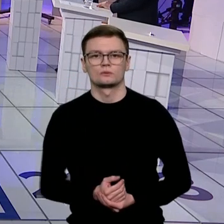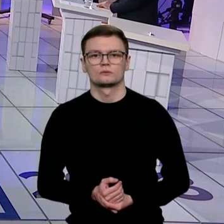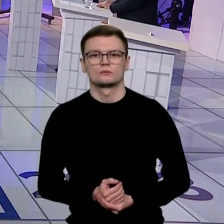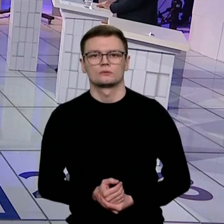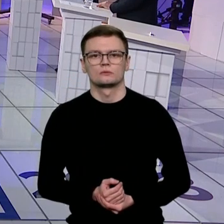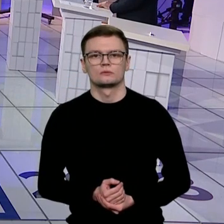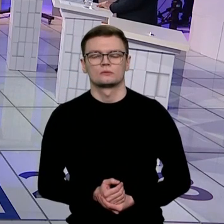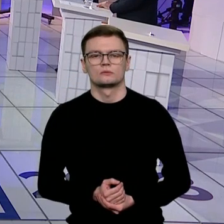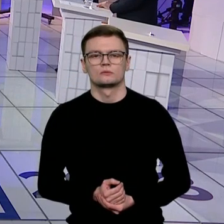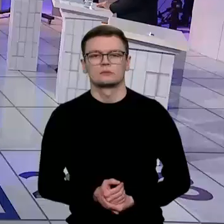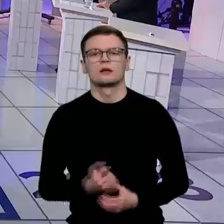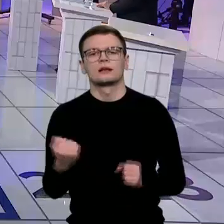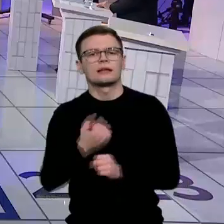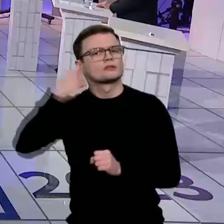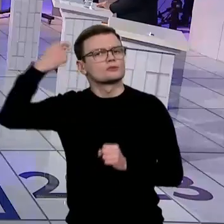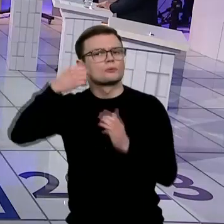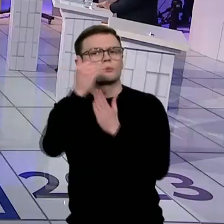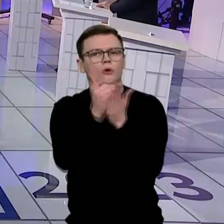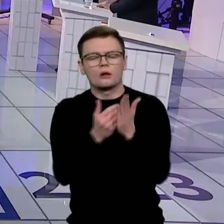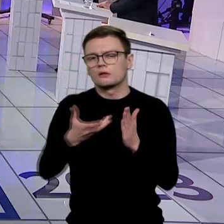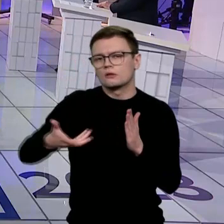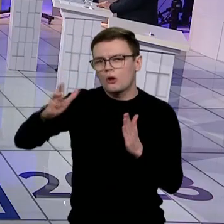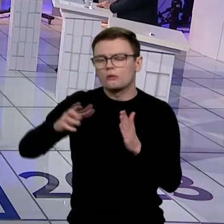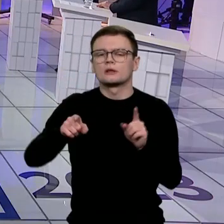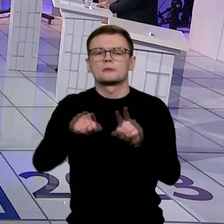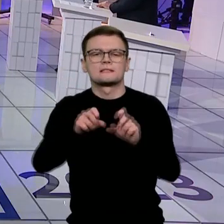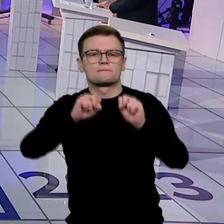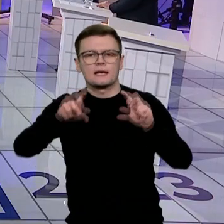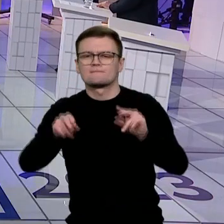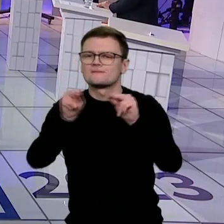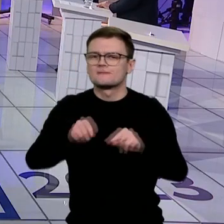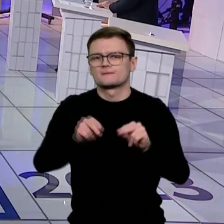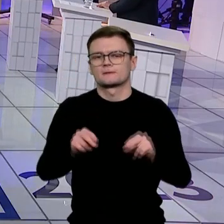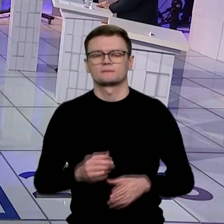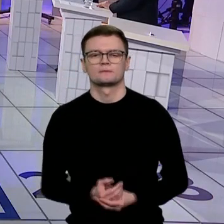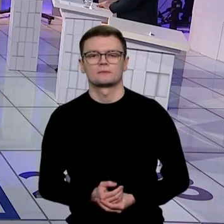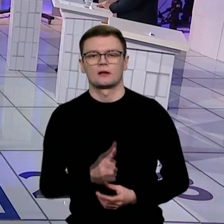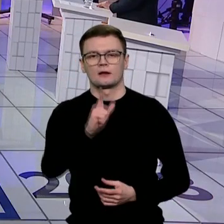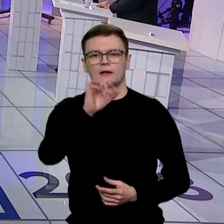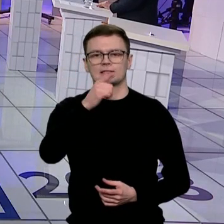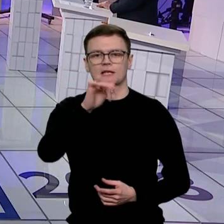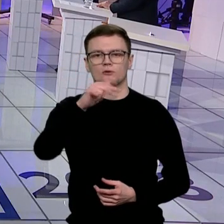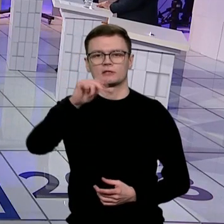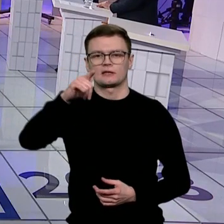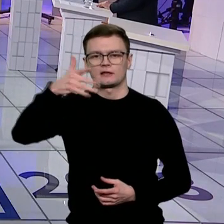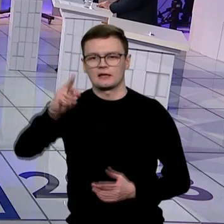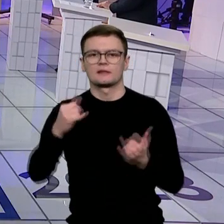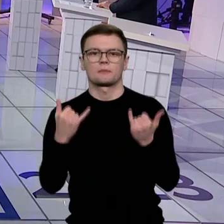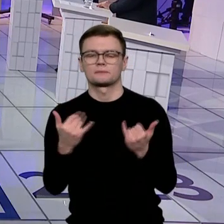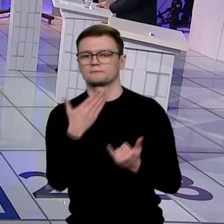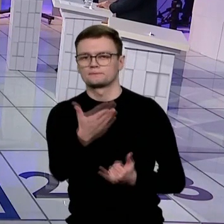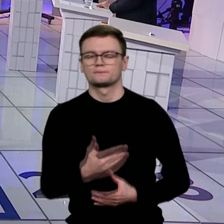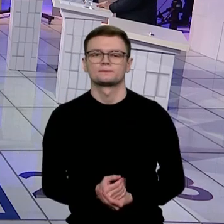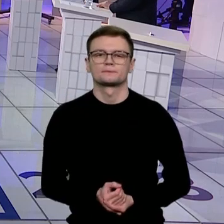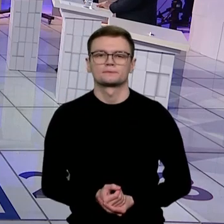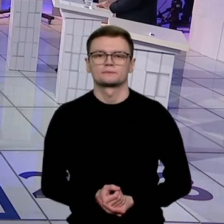universiteto na, studijų programų ir paruoštume tos specialistus. Dėkui, pane Lesauskienė. Taip, manau, kad šitą